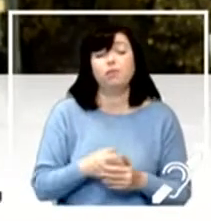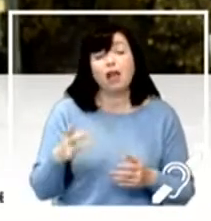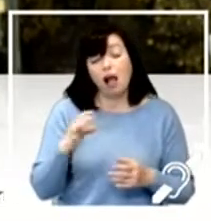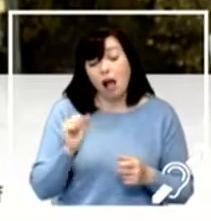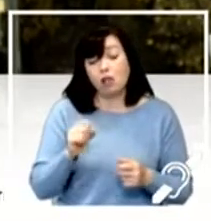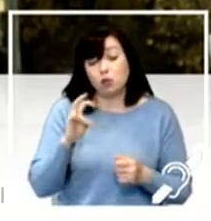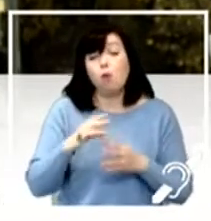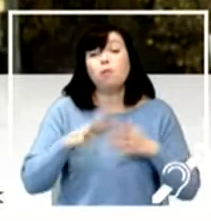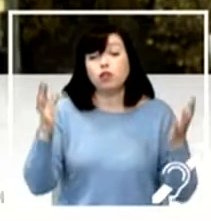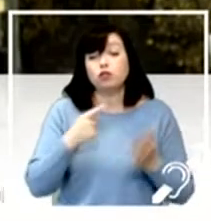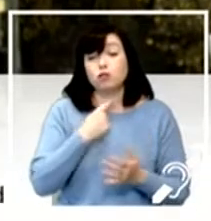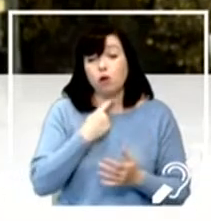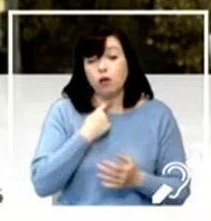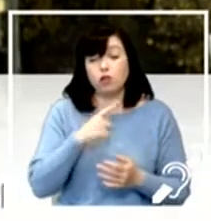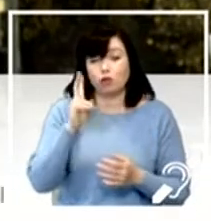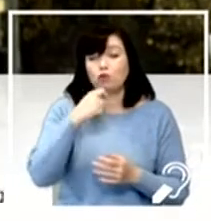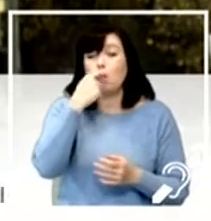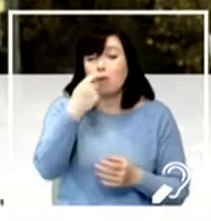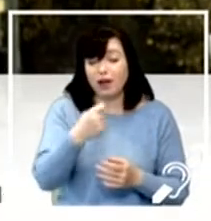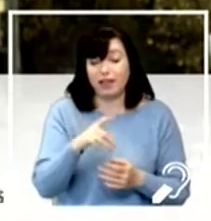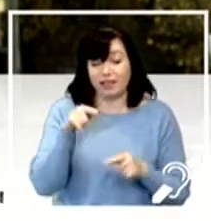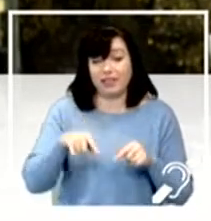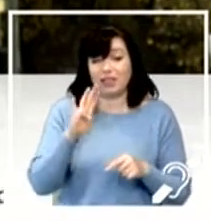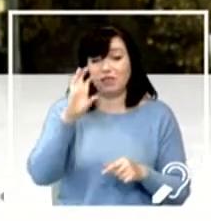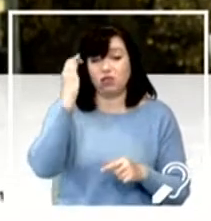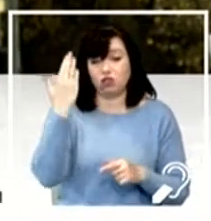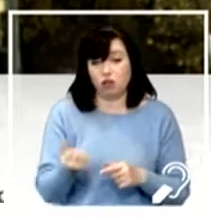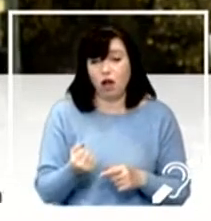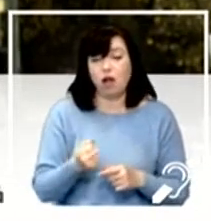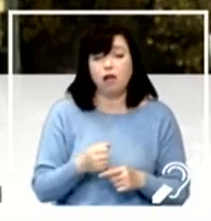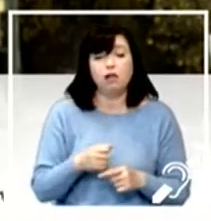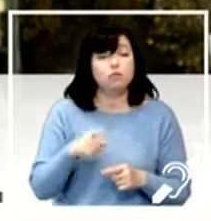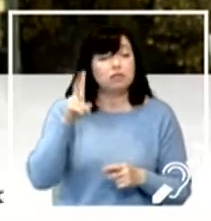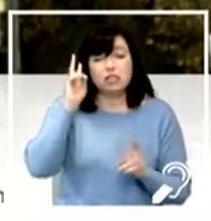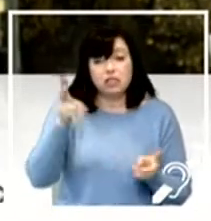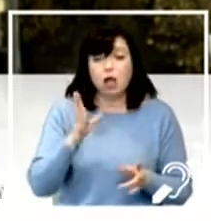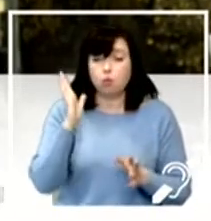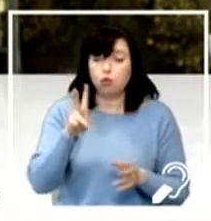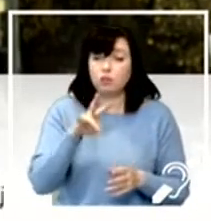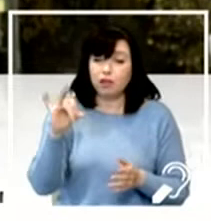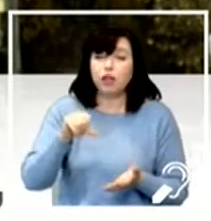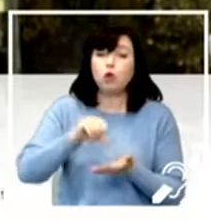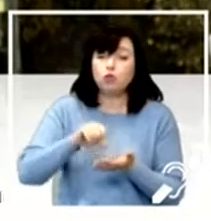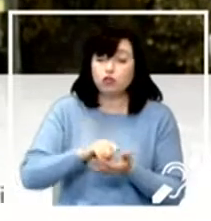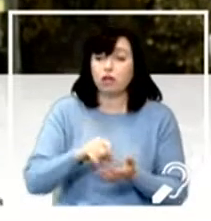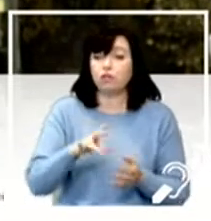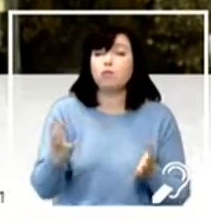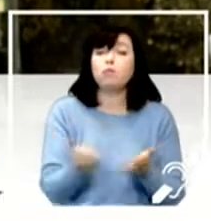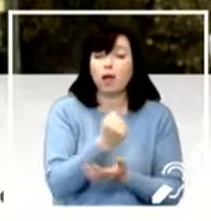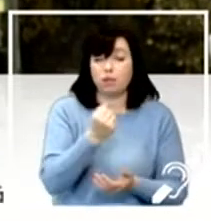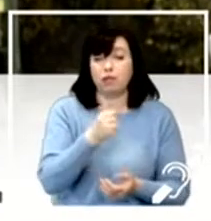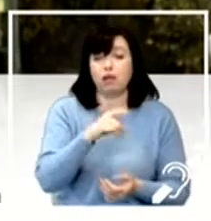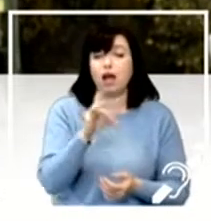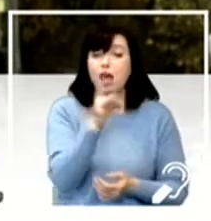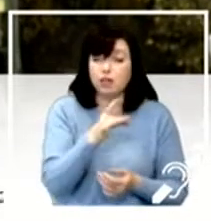rândul majorității comentatorilor politici de aici din Statele Unite nu este dacă vom asista la o victorie a republicanilor, ci cât de mare